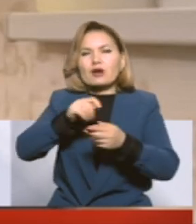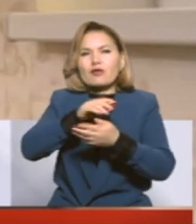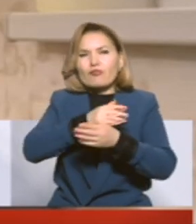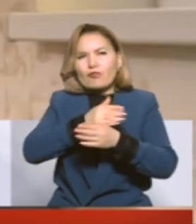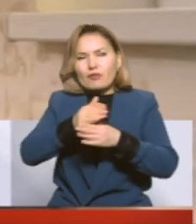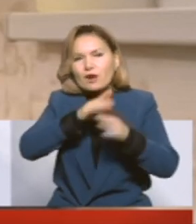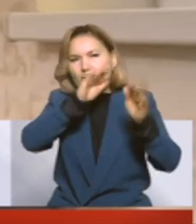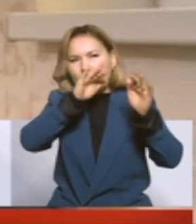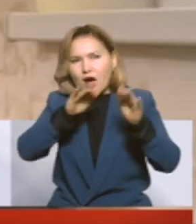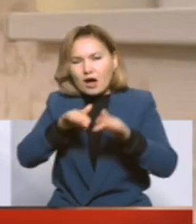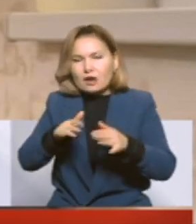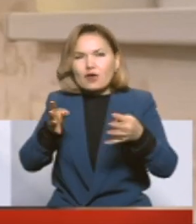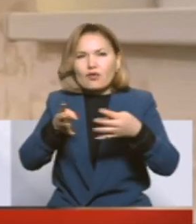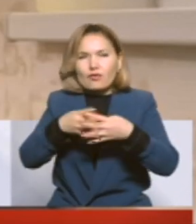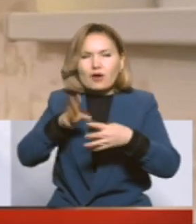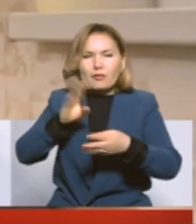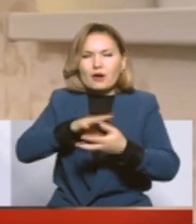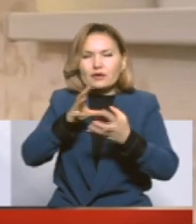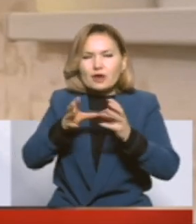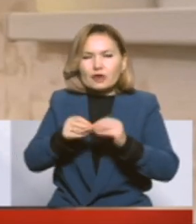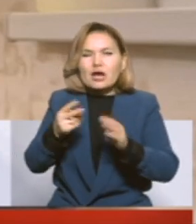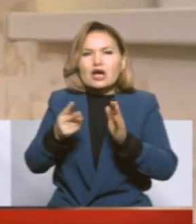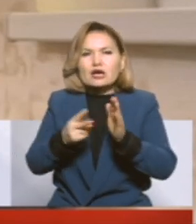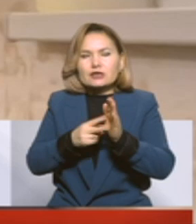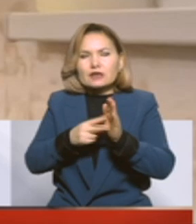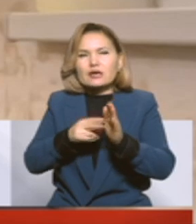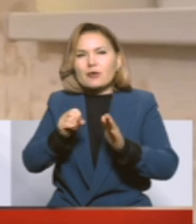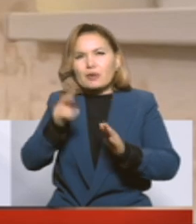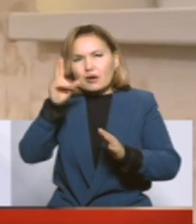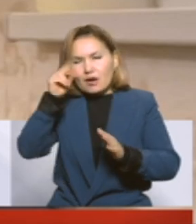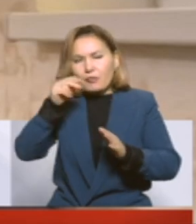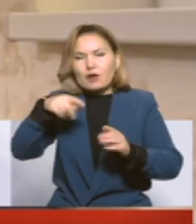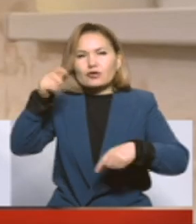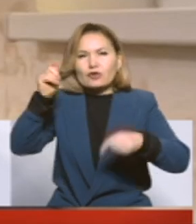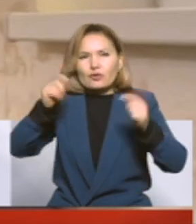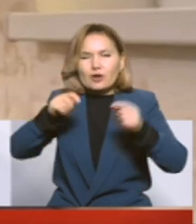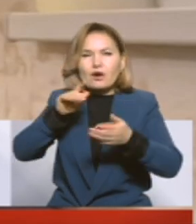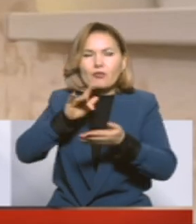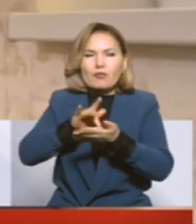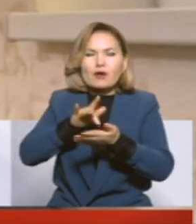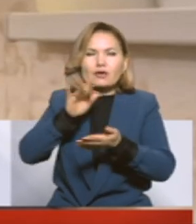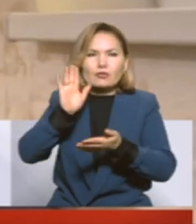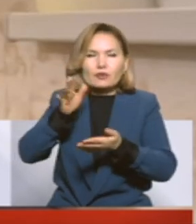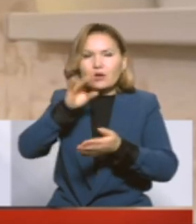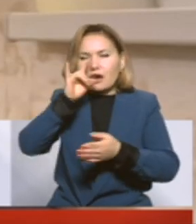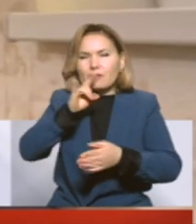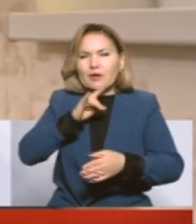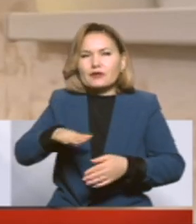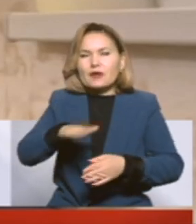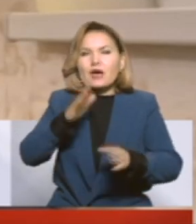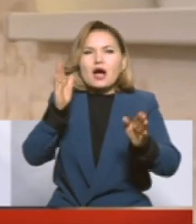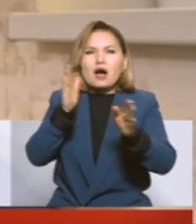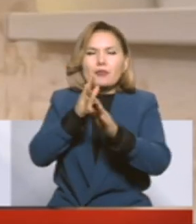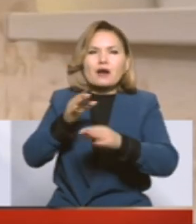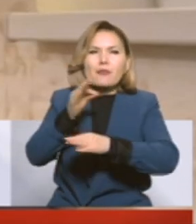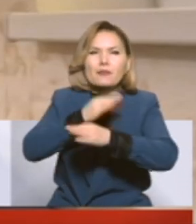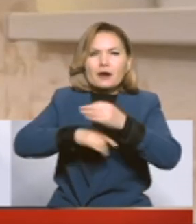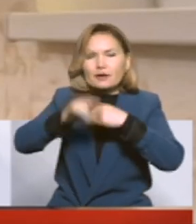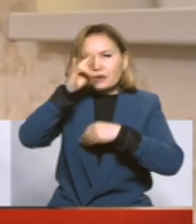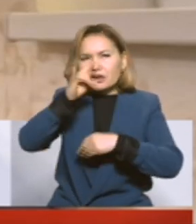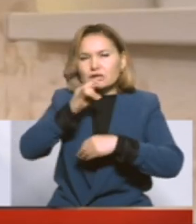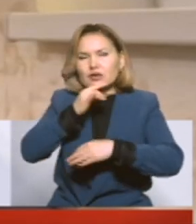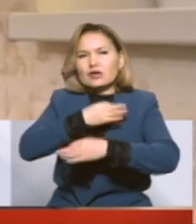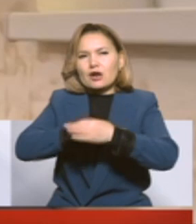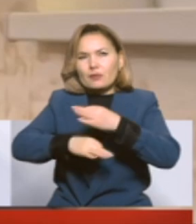Қатты жаңбыр күндіз 7 сәуірде еліміздің орталығында жауады деп болжануда. Күндіз ауа температурасы еліміздің батысында және